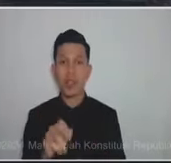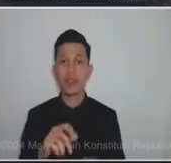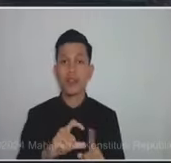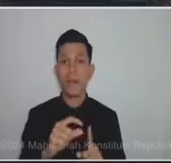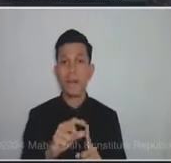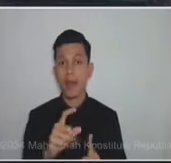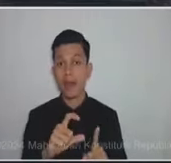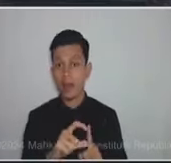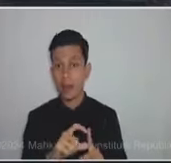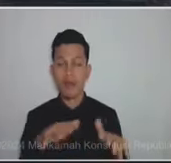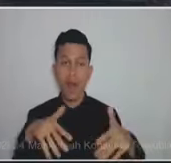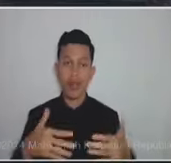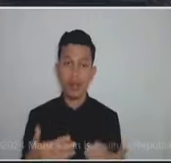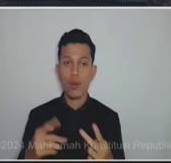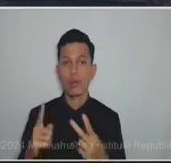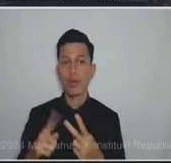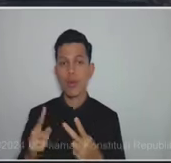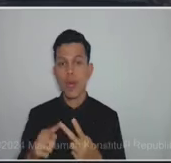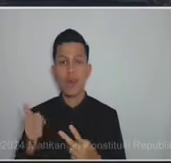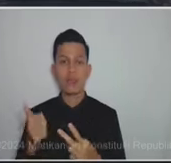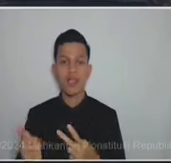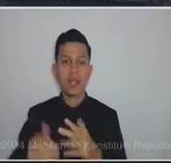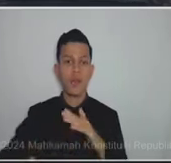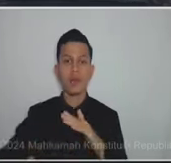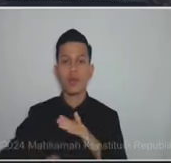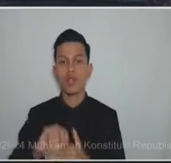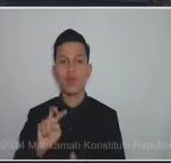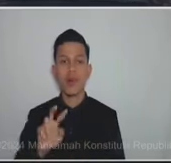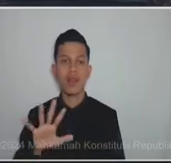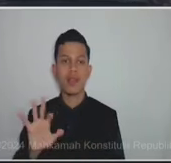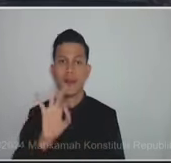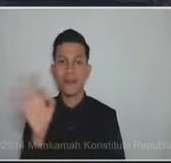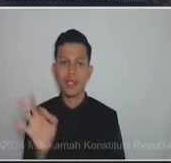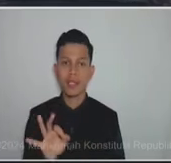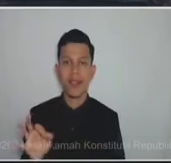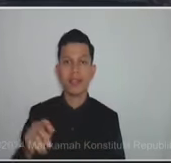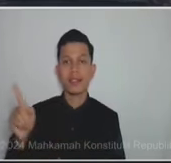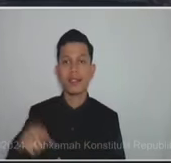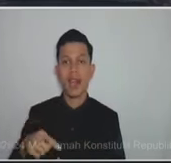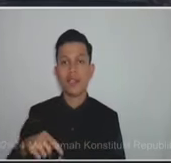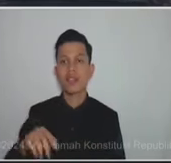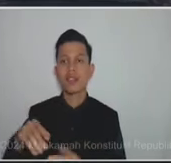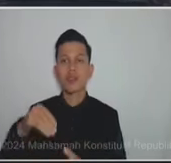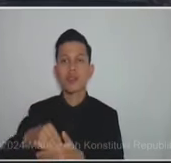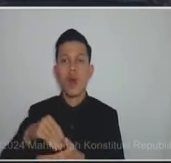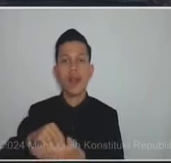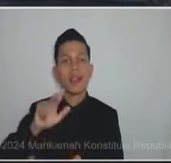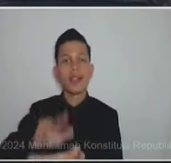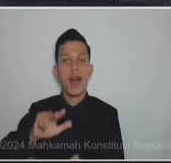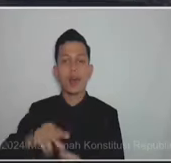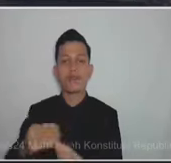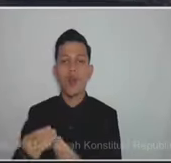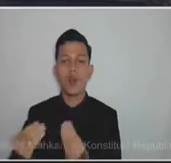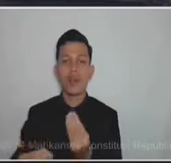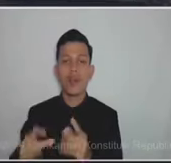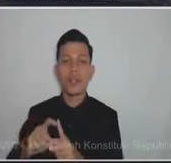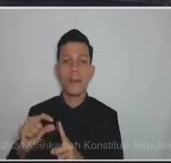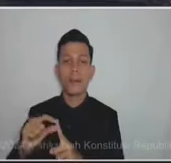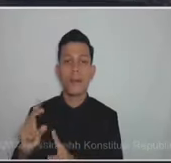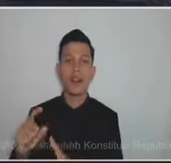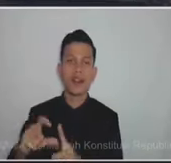atau kedua Apakah dapat memenuhi 25% dari akumulasi perolehan suara sah dalam pemilihan umum anggota DPRD di daerah yang bersangkutan